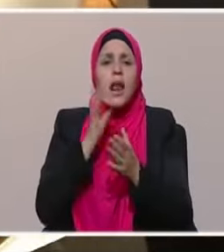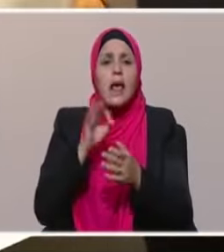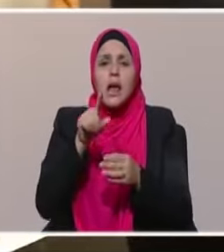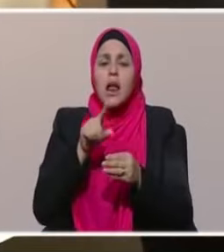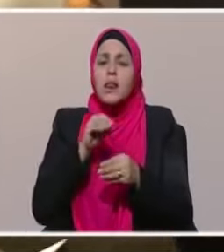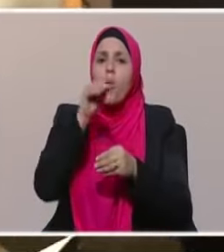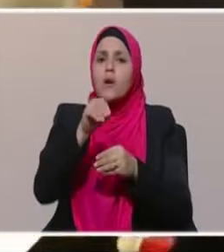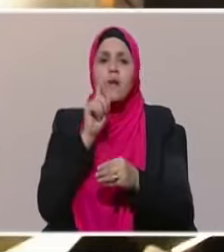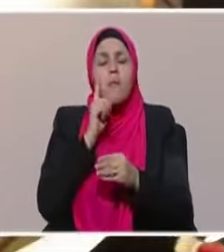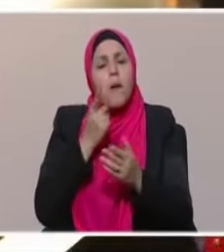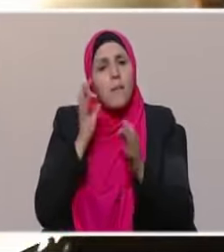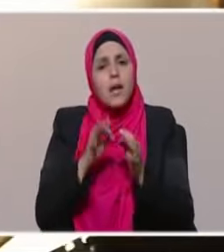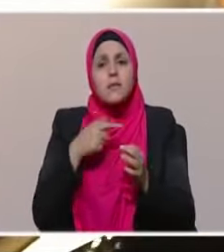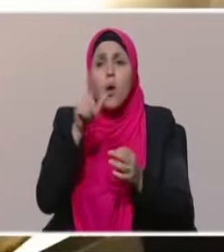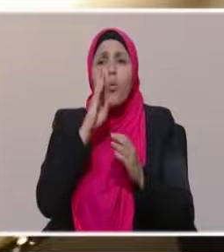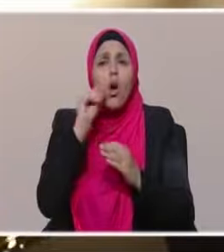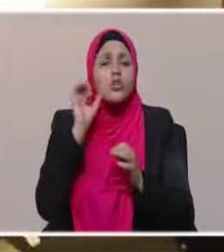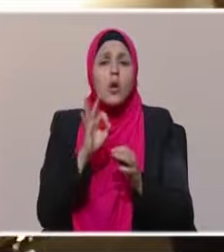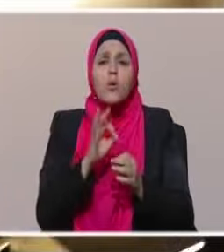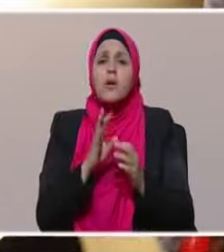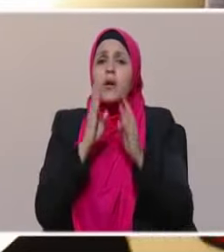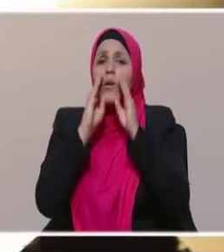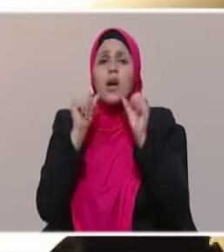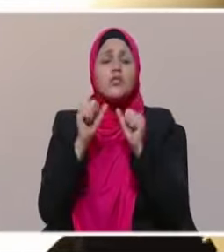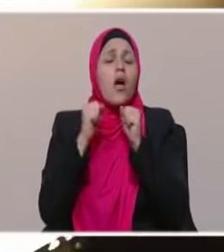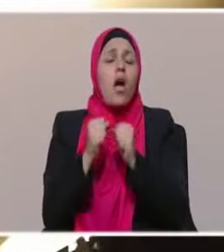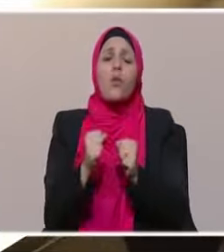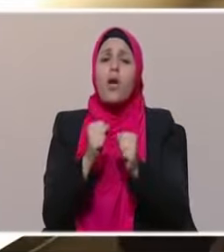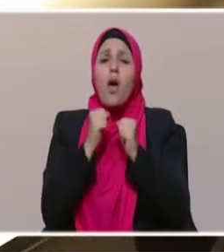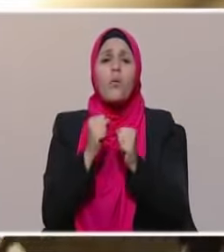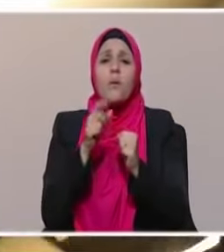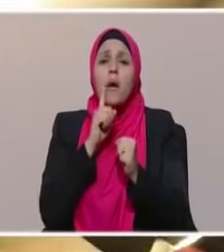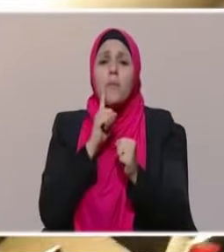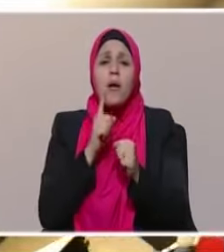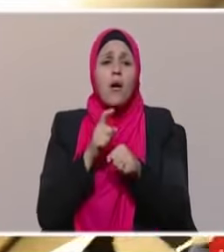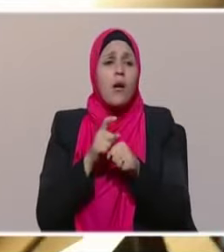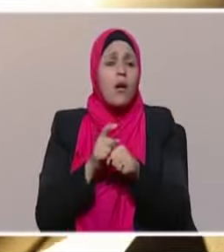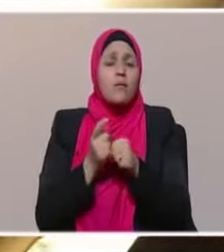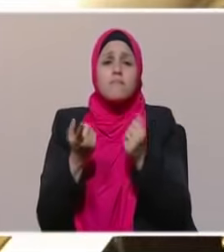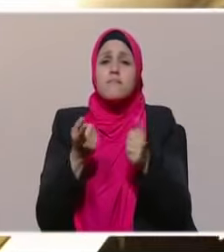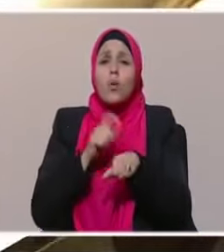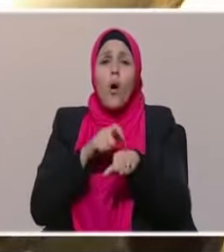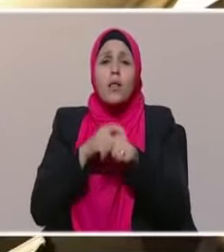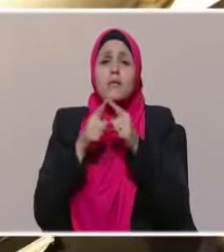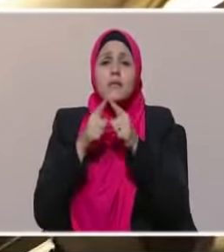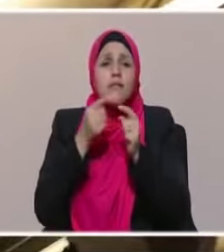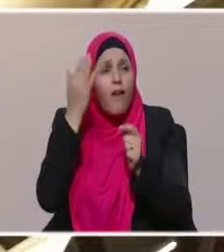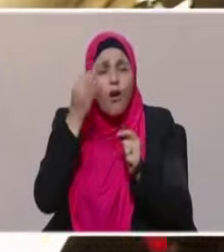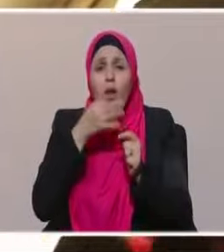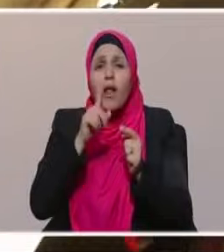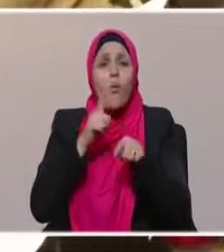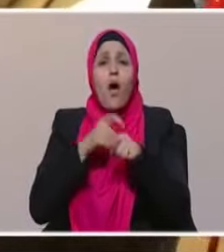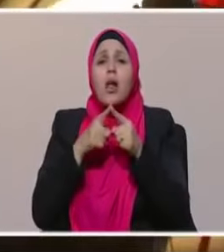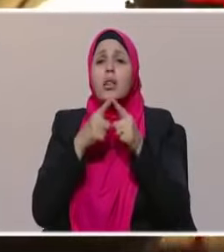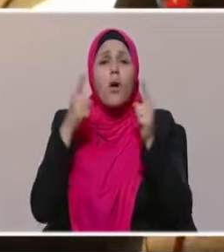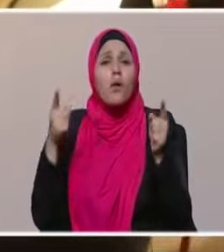توصل لامك. هي وحشاك قوي اكيد. وحشاني قوي. هي المده مش قليله. المده